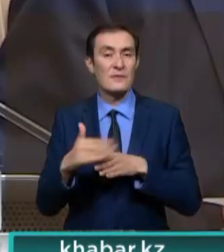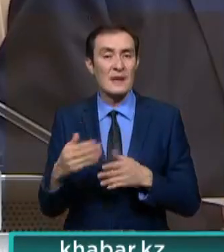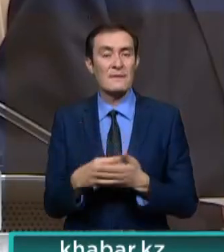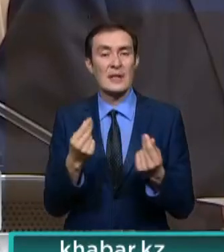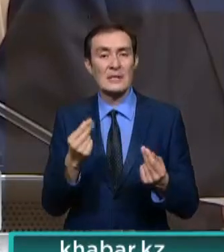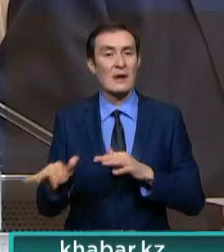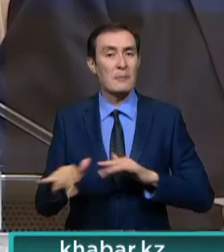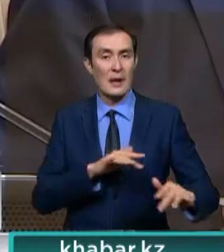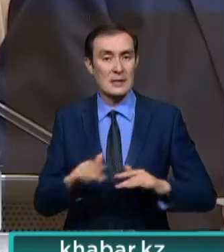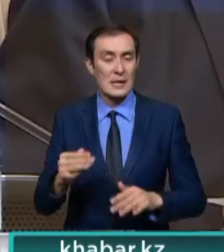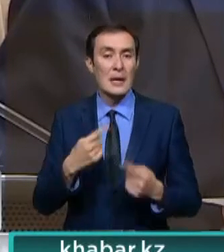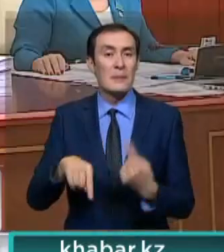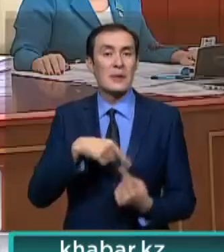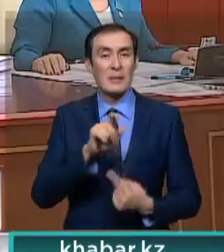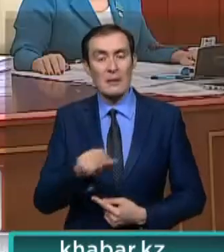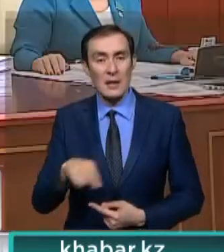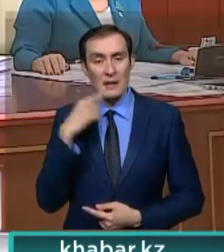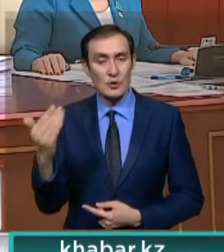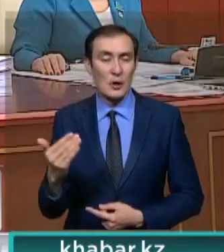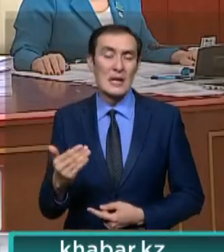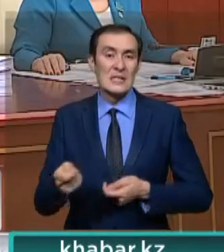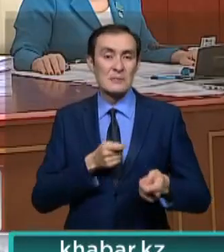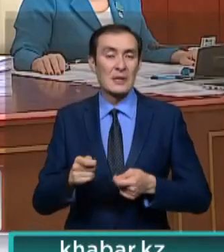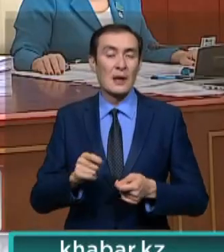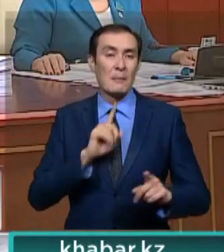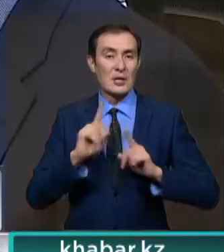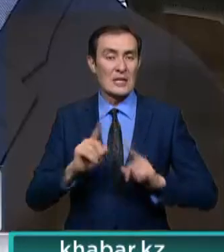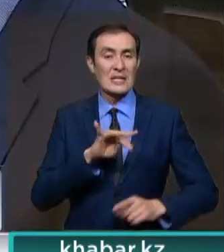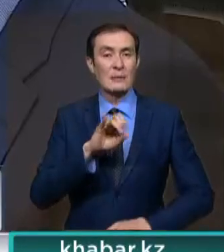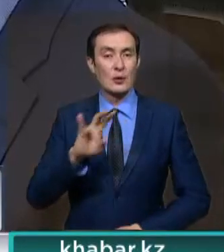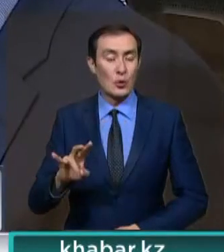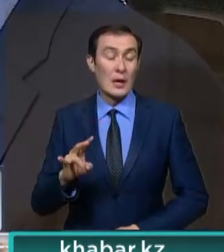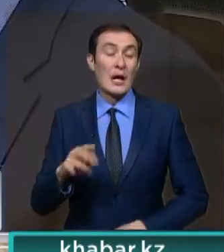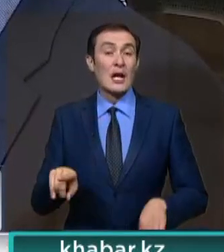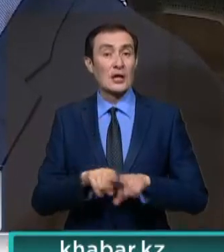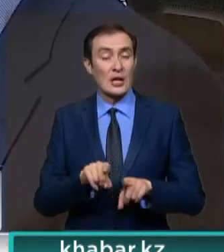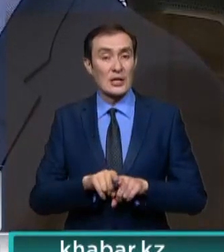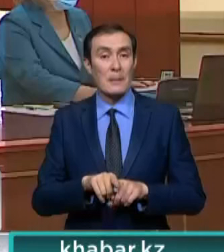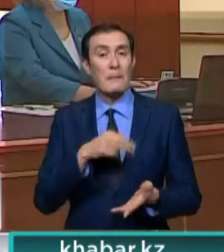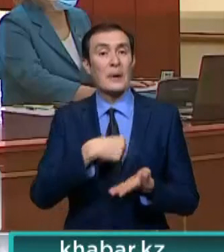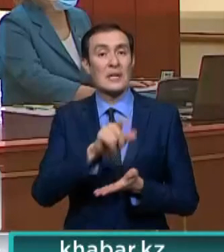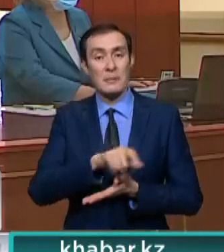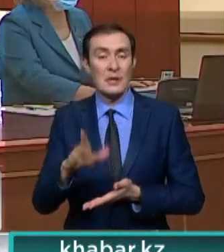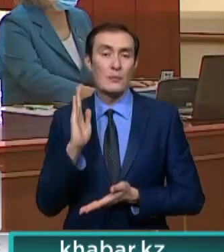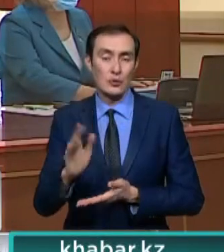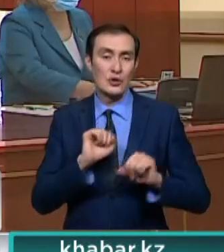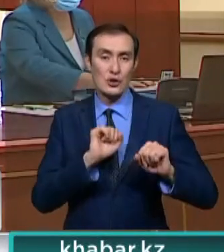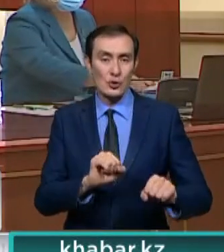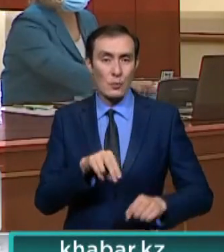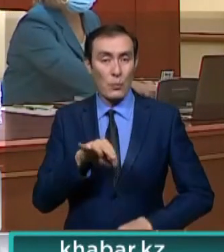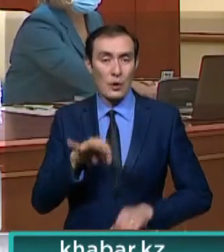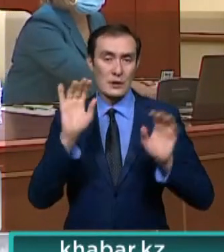сфере финансовых операций предпринимателей, уверен спикер Мажилиса Нурлан Нигматуллин. К тому же и потребитель будет защищен законом.